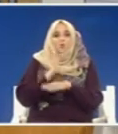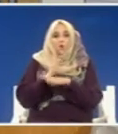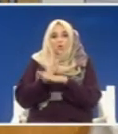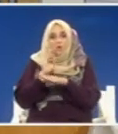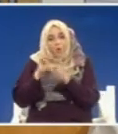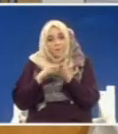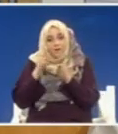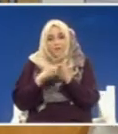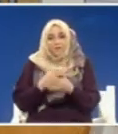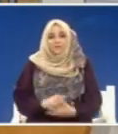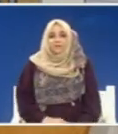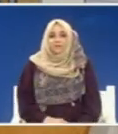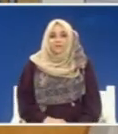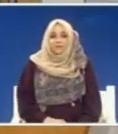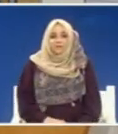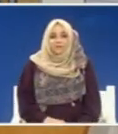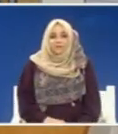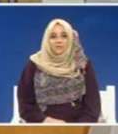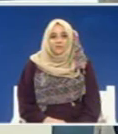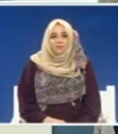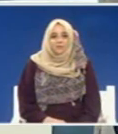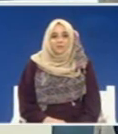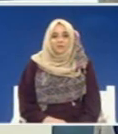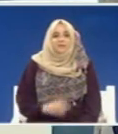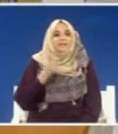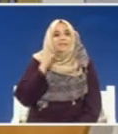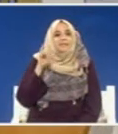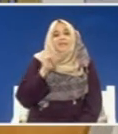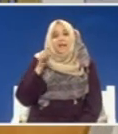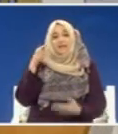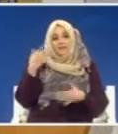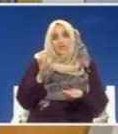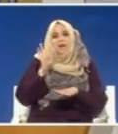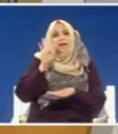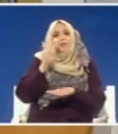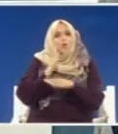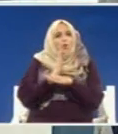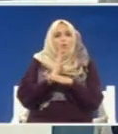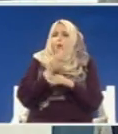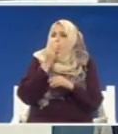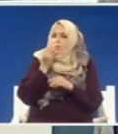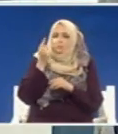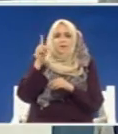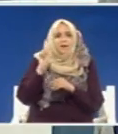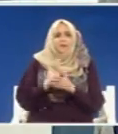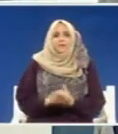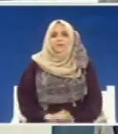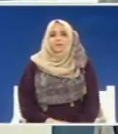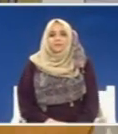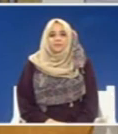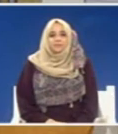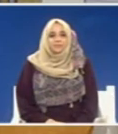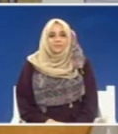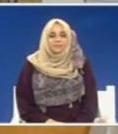هذا هو. وإذا صلتها ظهرا في الأصل فتقبل الله، أما إذا صلتها ظهرا أربع ركعات فصلتها صحيحة. الله يبارك فيك شيخ.